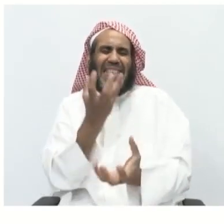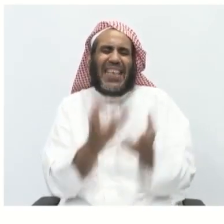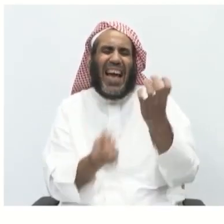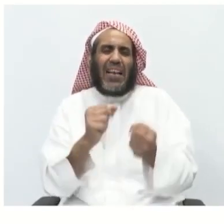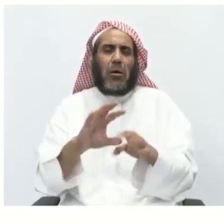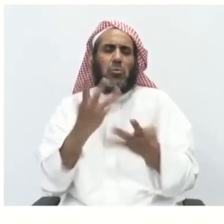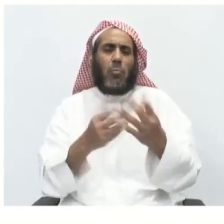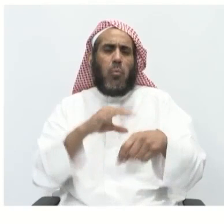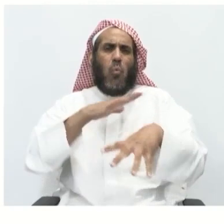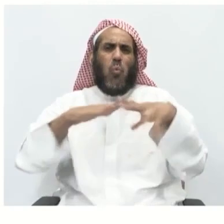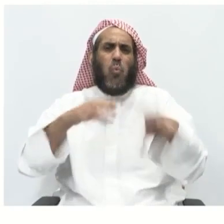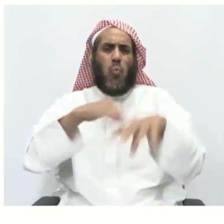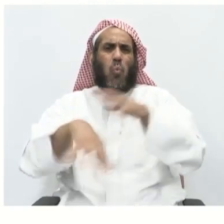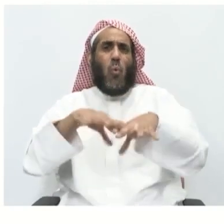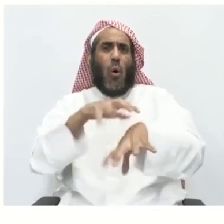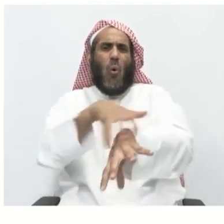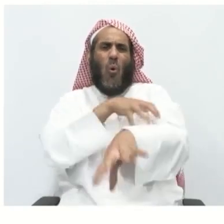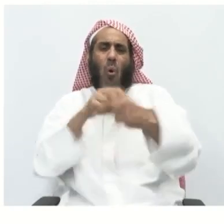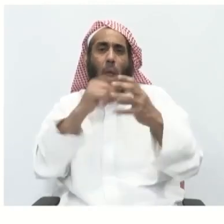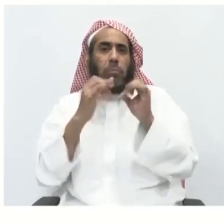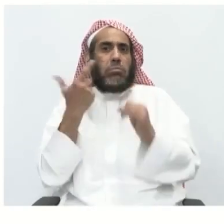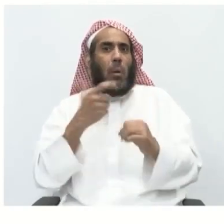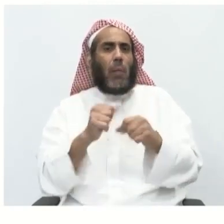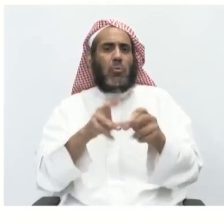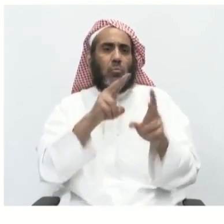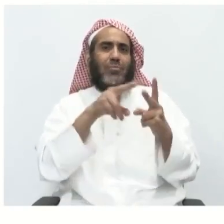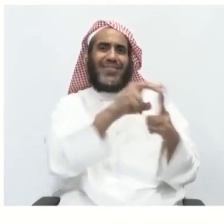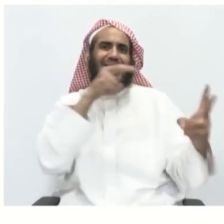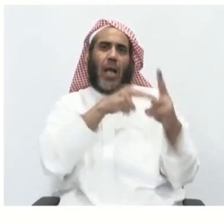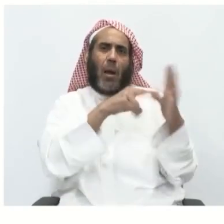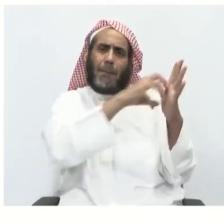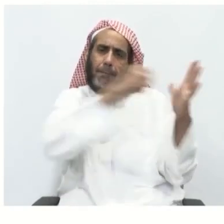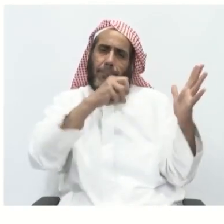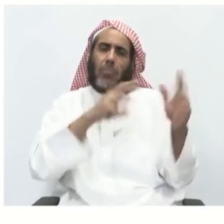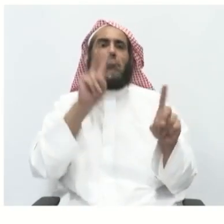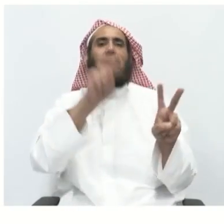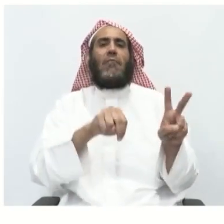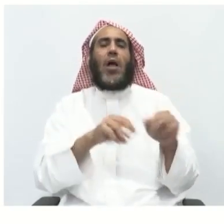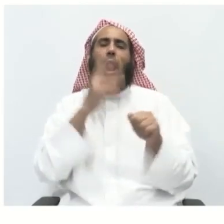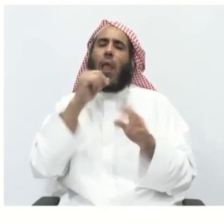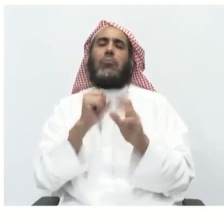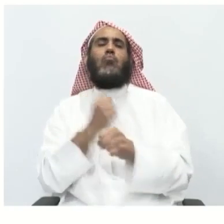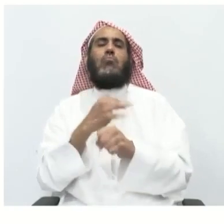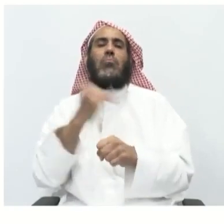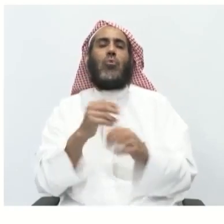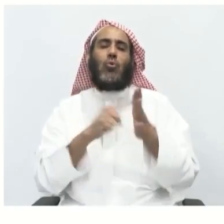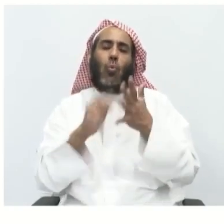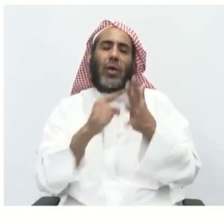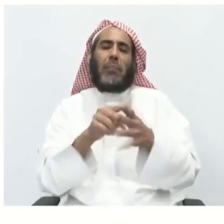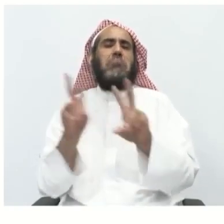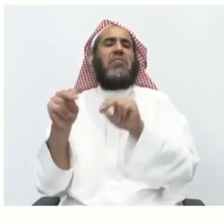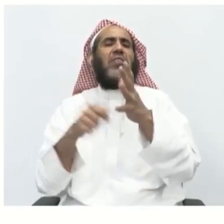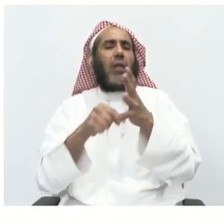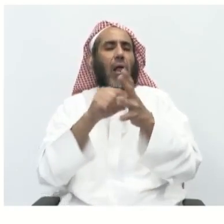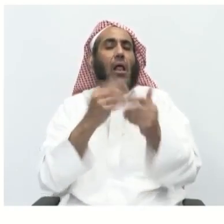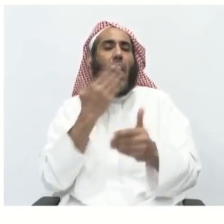الكهربائي قد يسبب حروق اذا لابد ان ننتبه نغلق مصدر الكهرباء اذا كنت لا تستعمله خطوات العمل بنفس